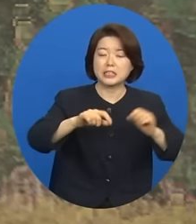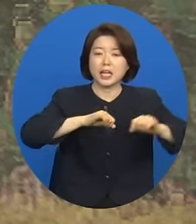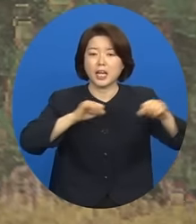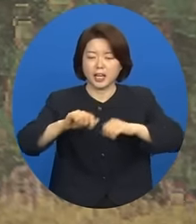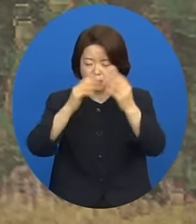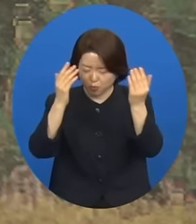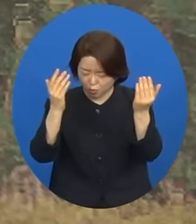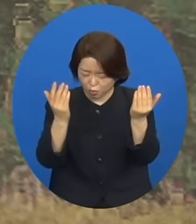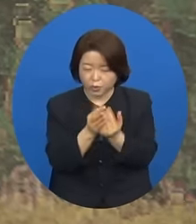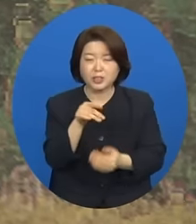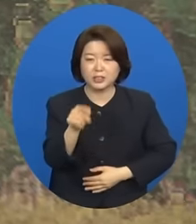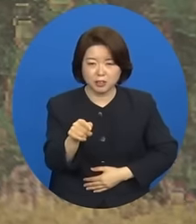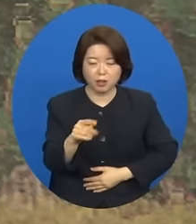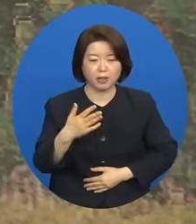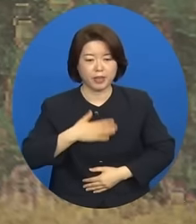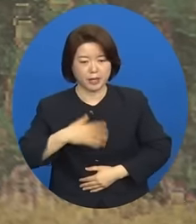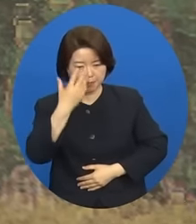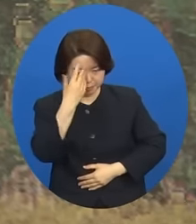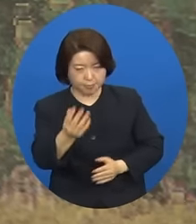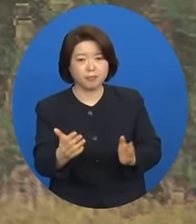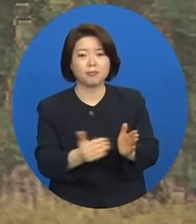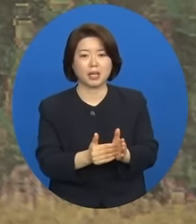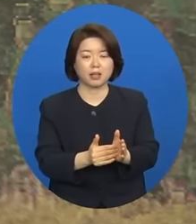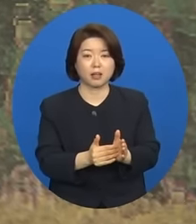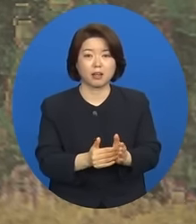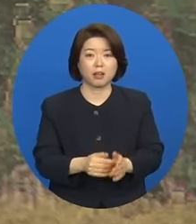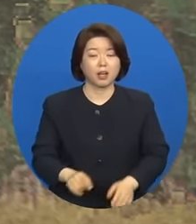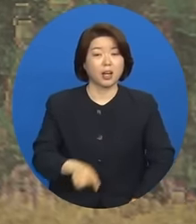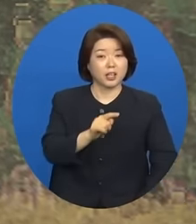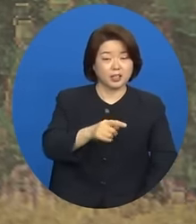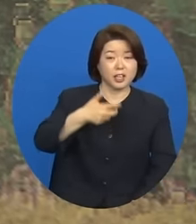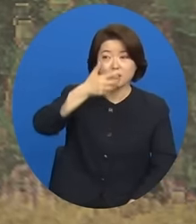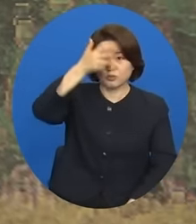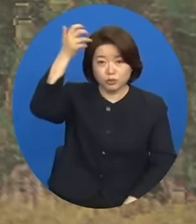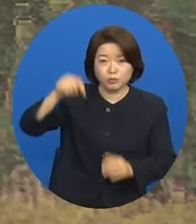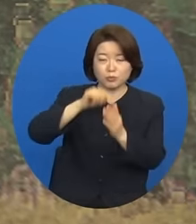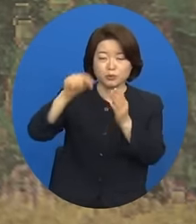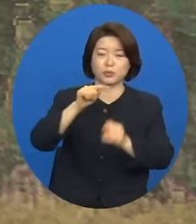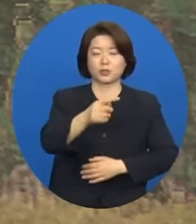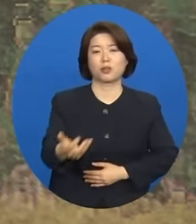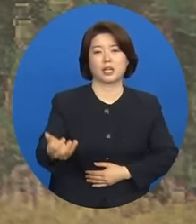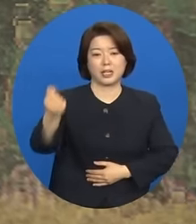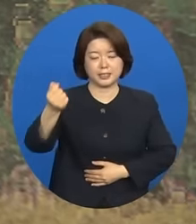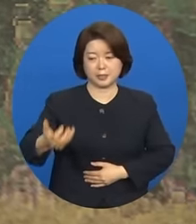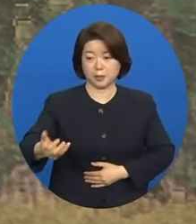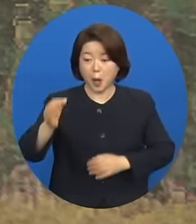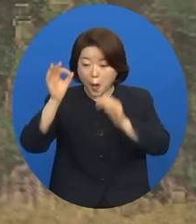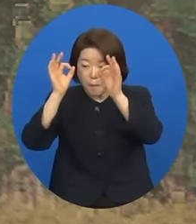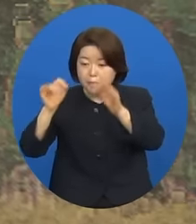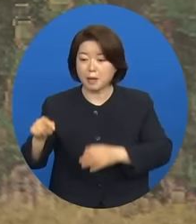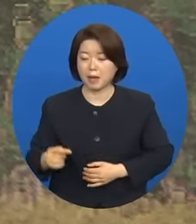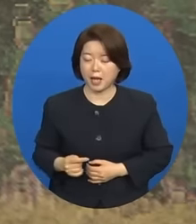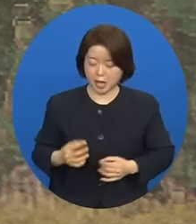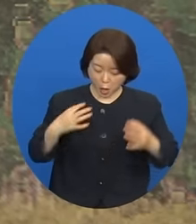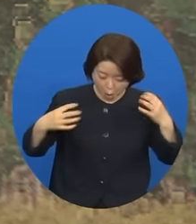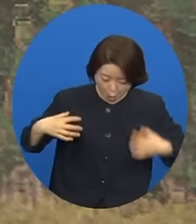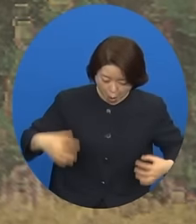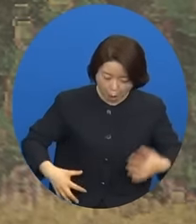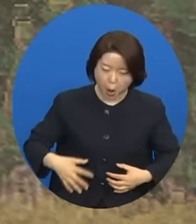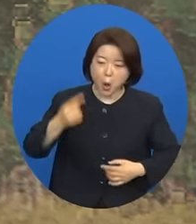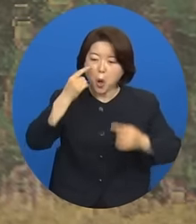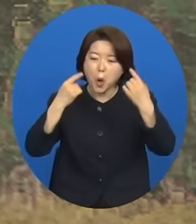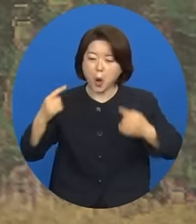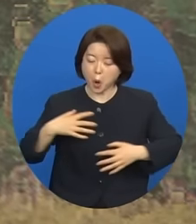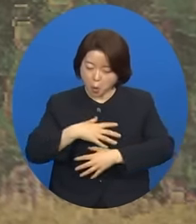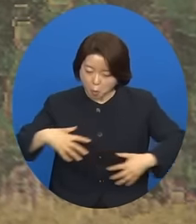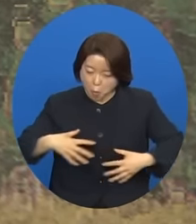모든 것을 내가 보았노라. 이 뭐라고 하시는 거냐면 꿈에서 하나님이 자, 너가 가지고 있는 소유를 봐라. 아롱진 거, 무늬진 거, 왜 너가 그거